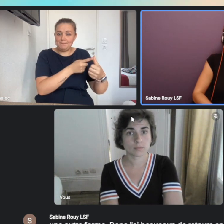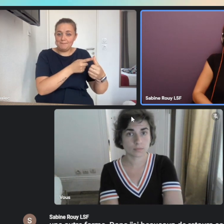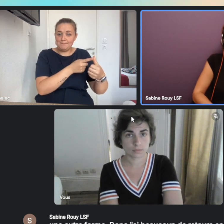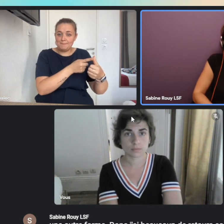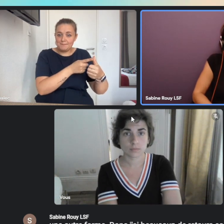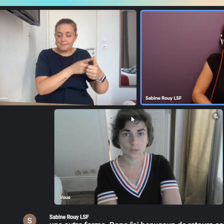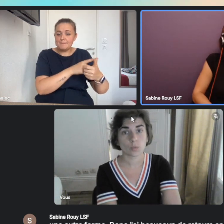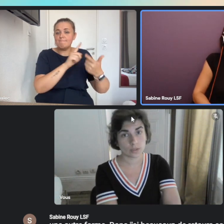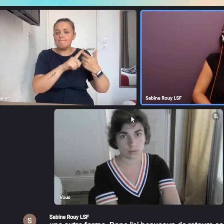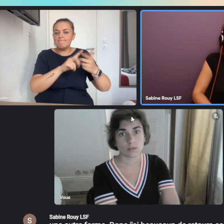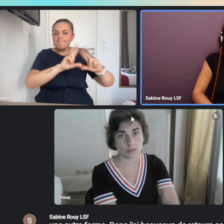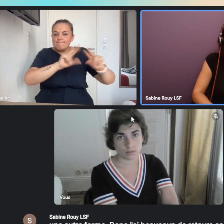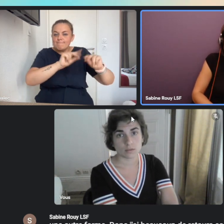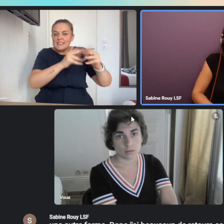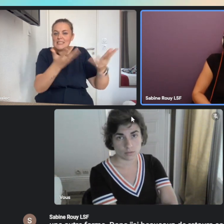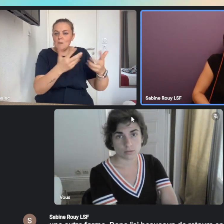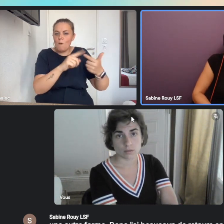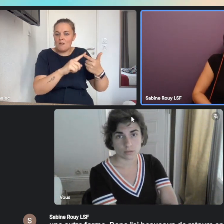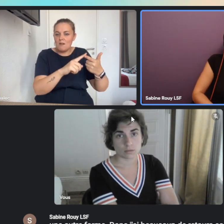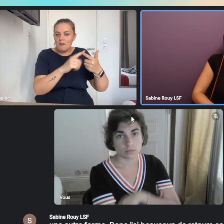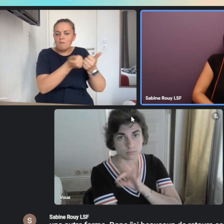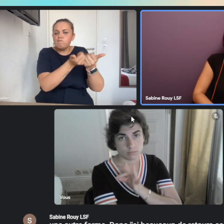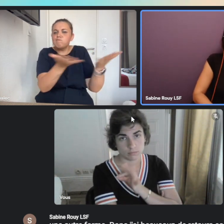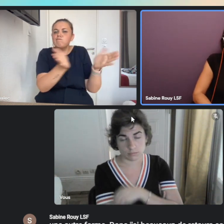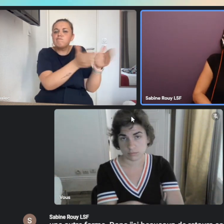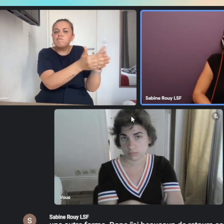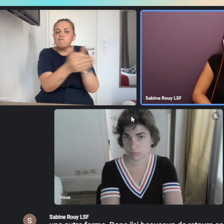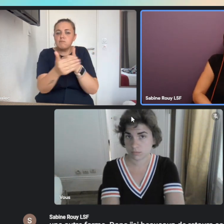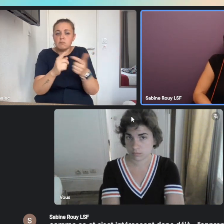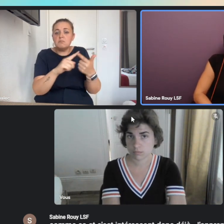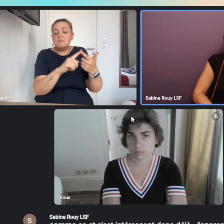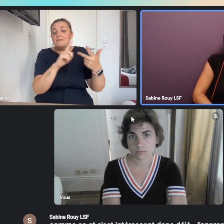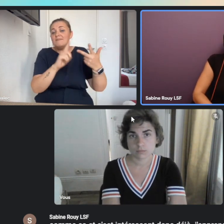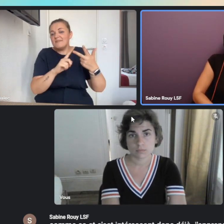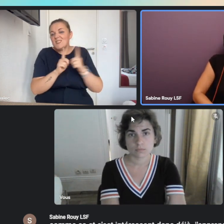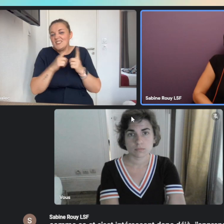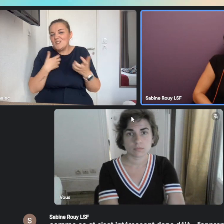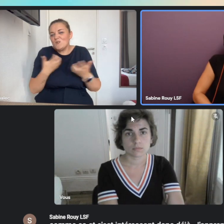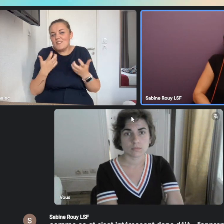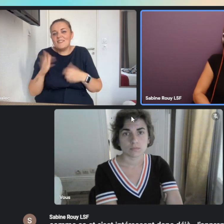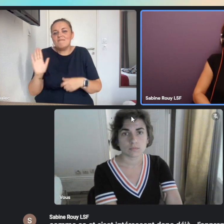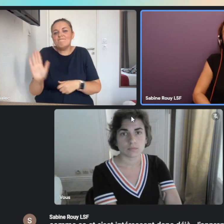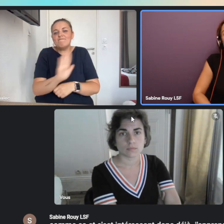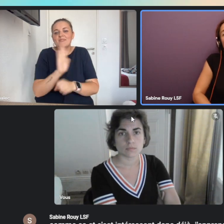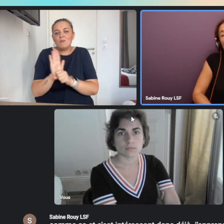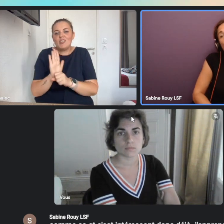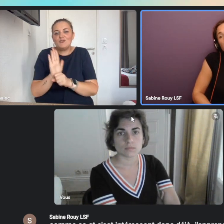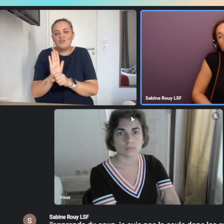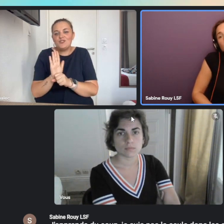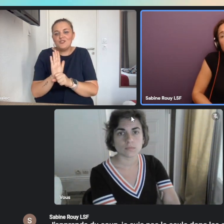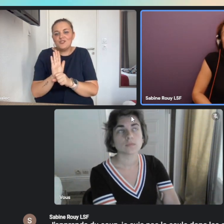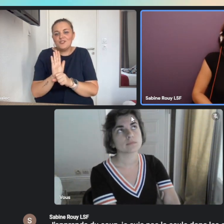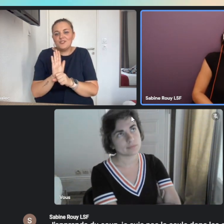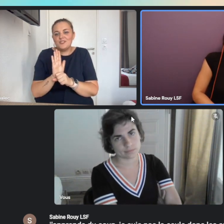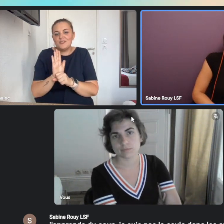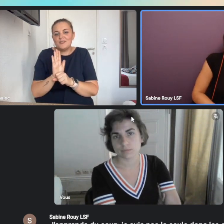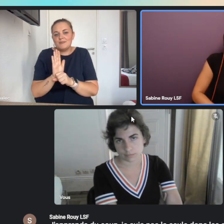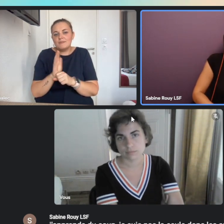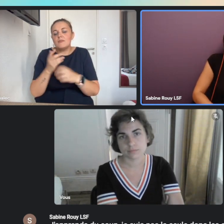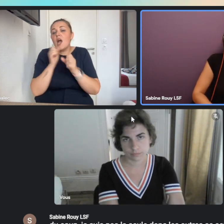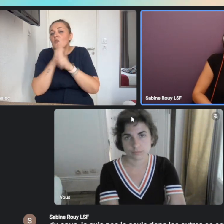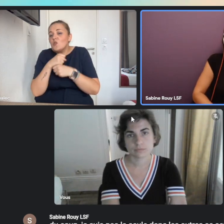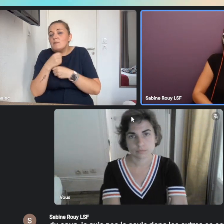compte, qui permet de sensibiliser d'une part, d'expliquer ce que c'est, les différentes catégories et je souhaiterais aussi avoir des témoignages